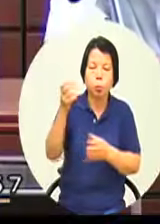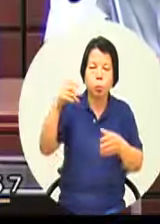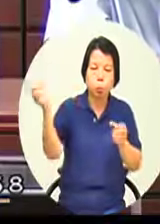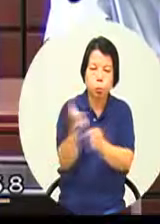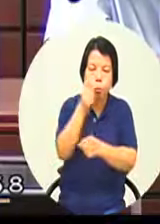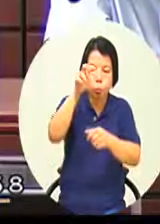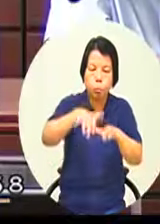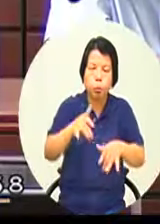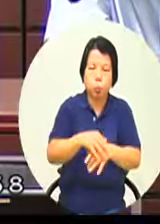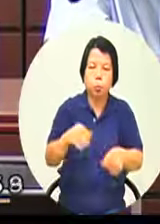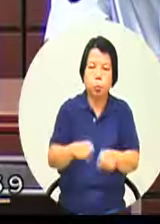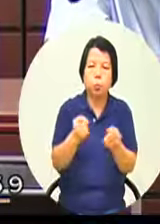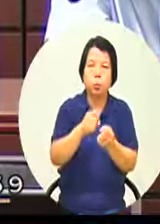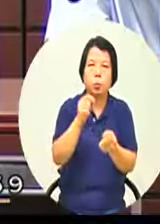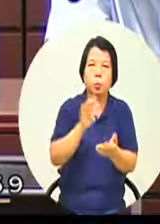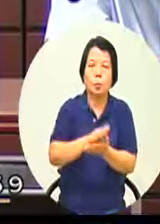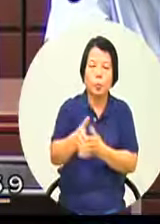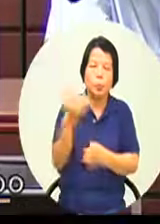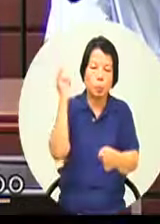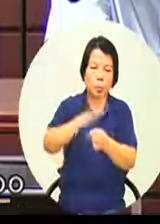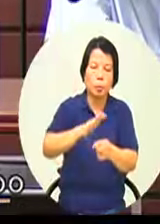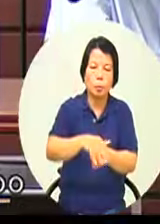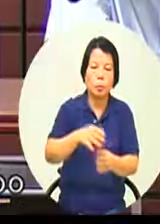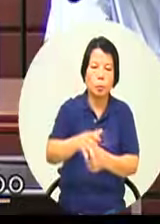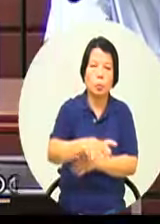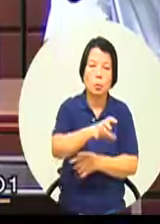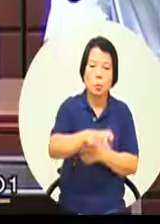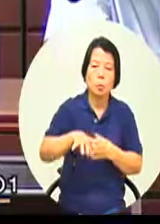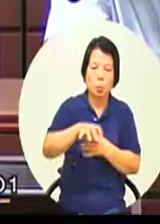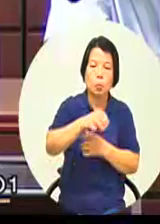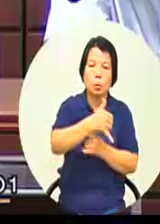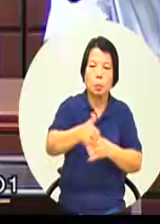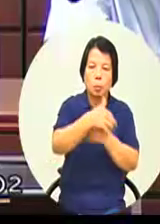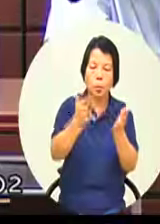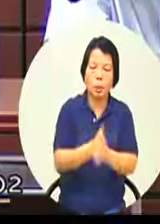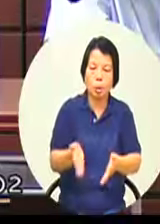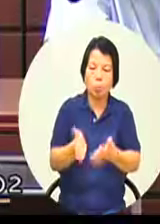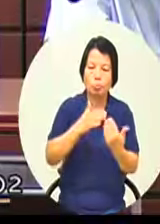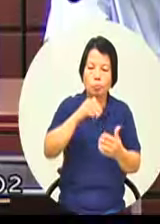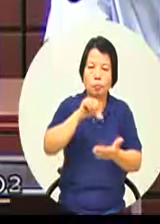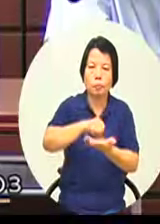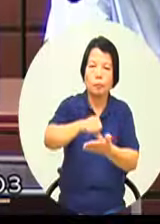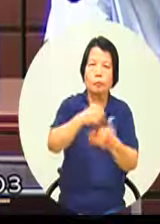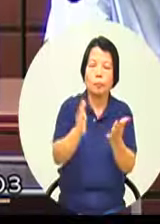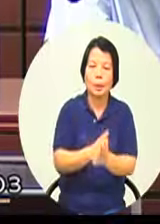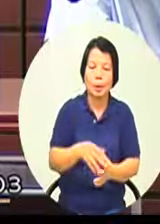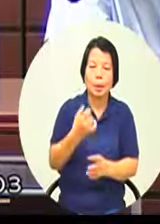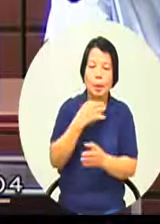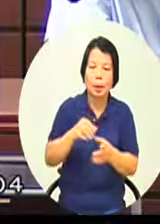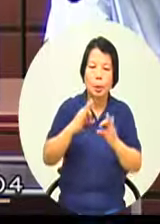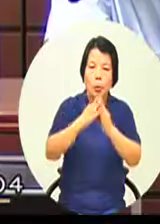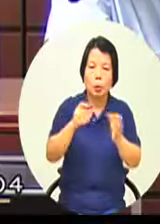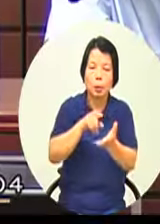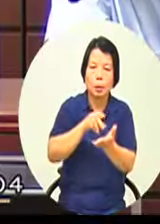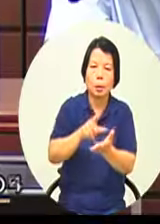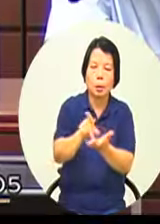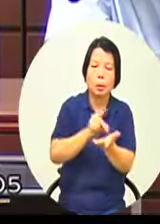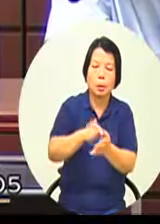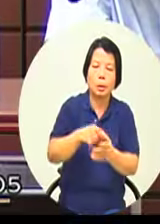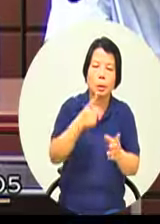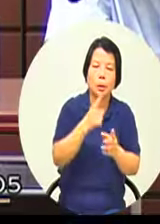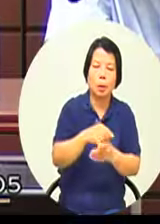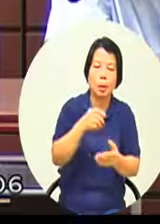灾害救助办法里面来补助咱的农民以外，就是伊咧复耕的时候也申请低利贷款，低利贷款是